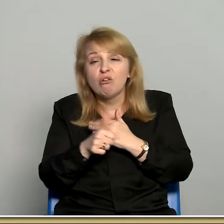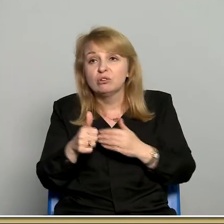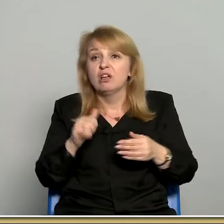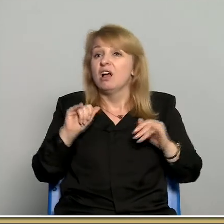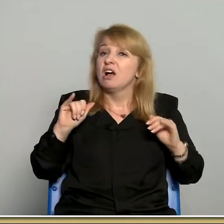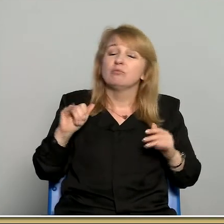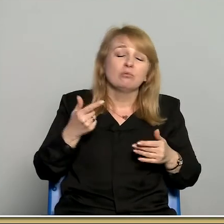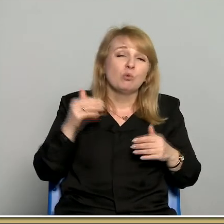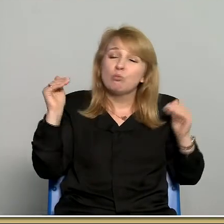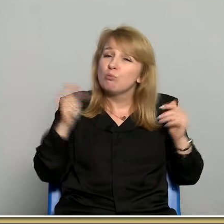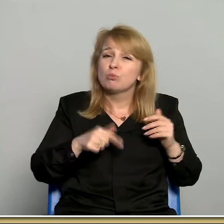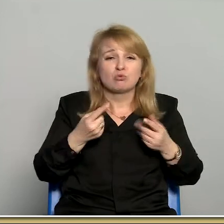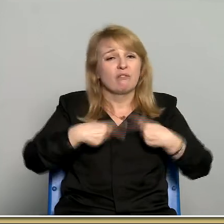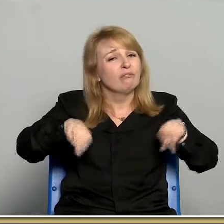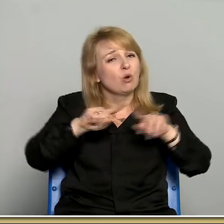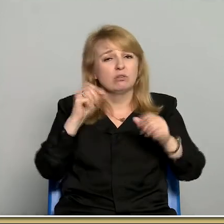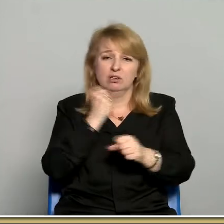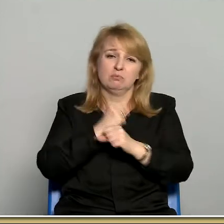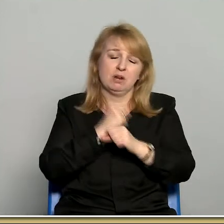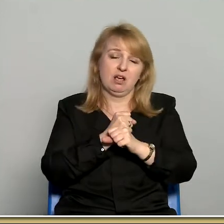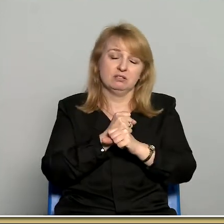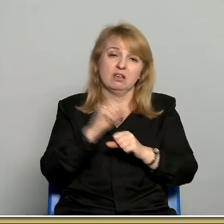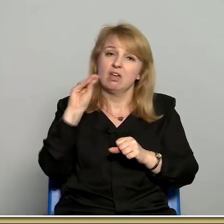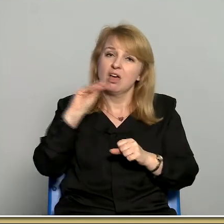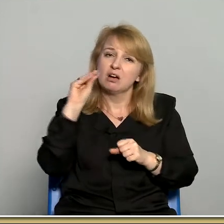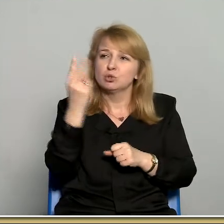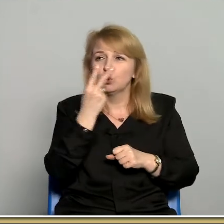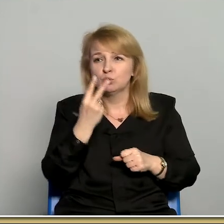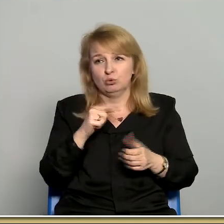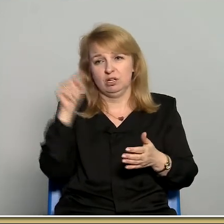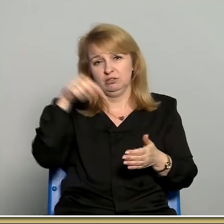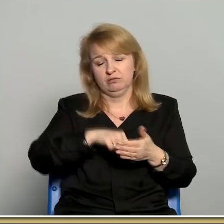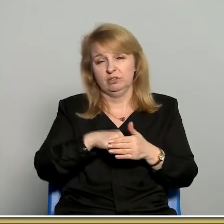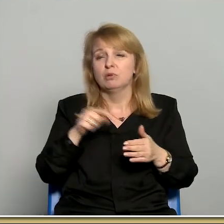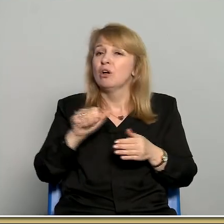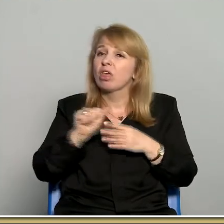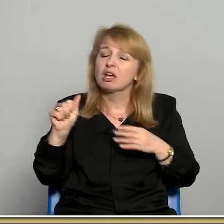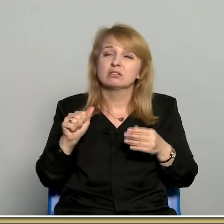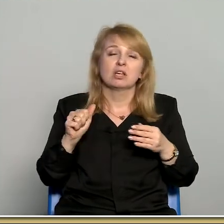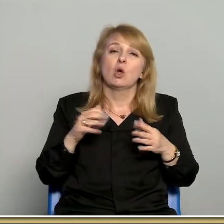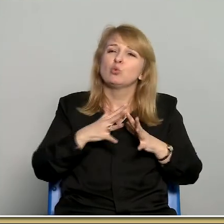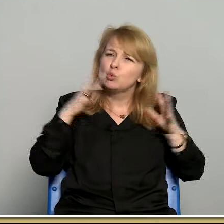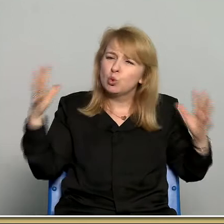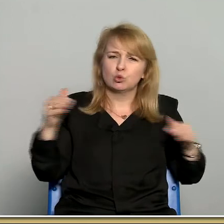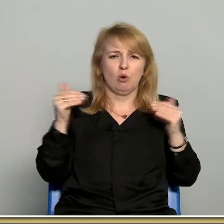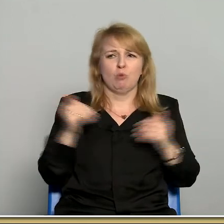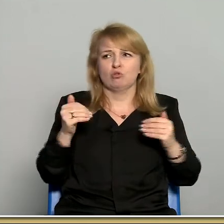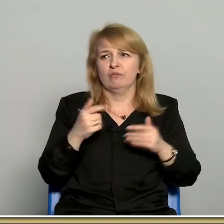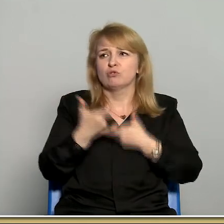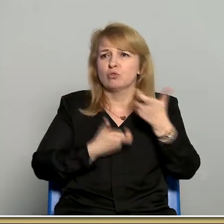wielką pracę mamy do zrobienia. Z drugiej strony to pokazuje również, jak wielki potencjał